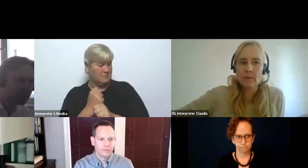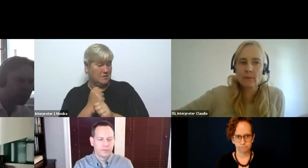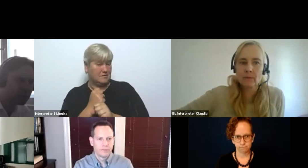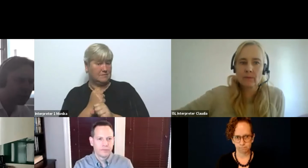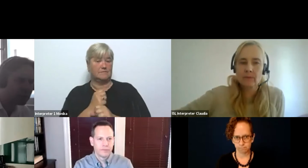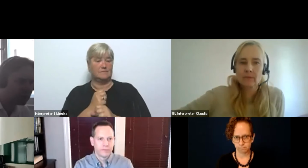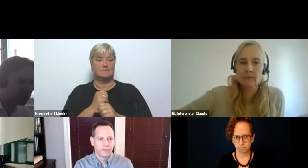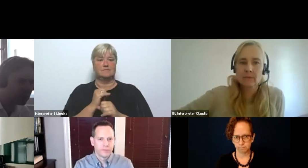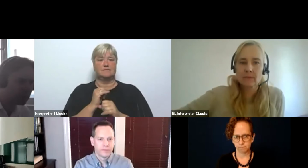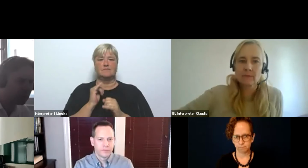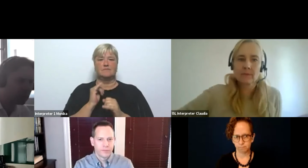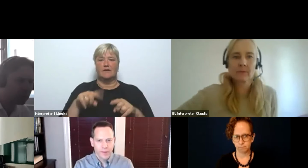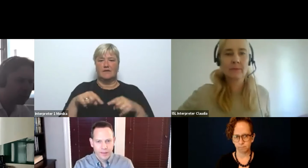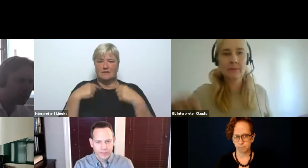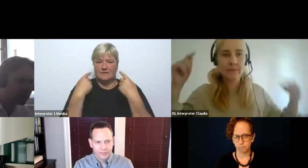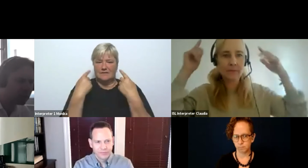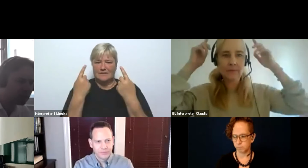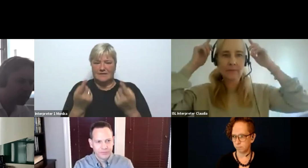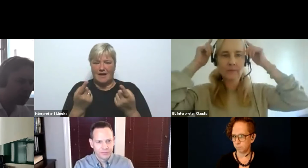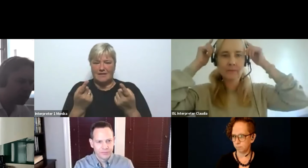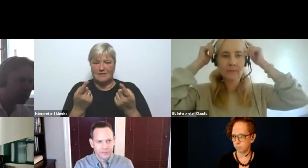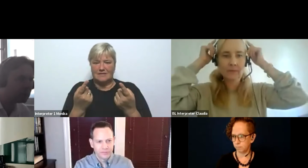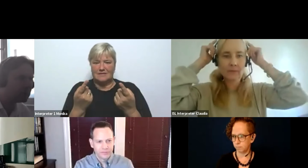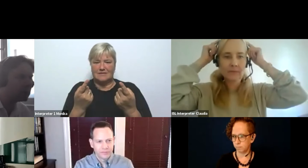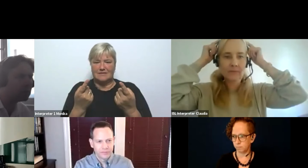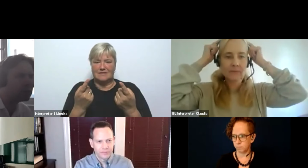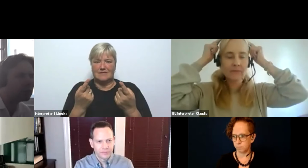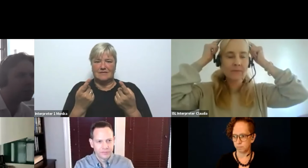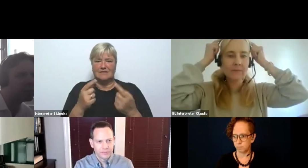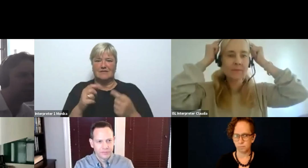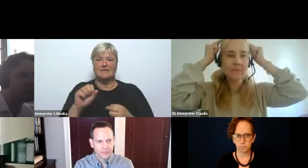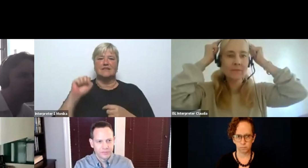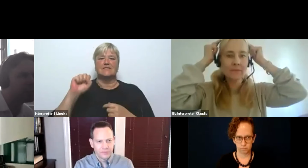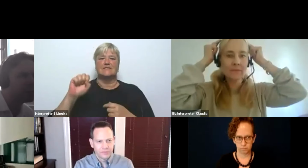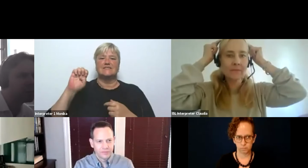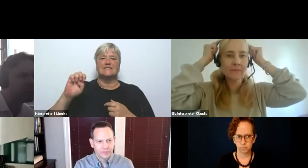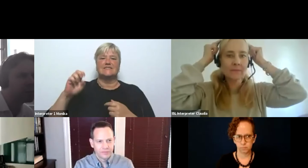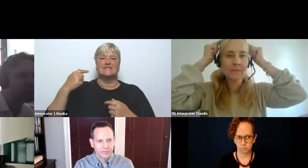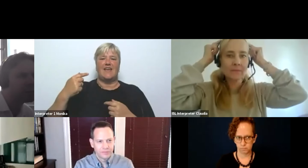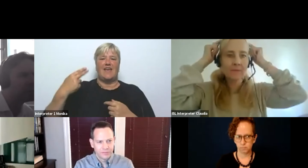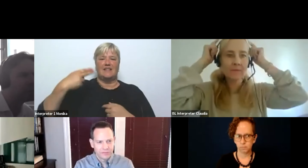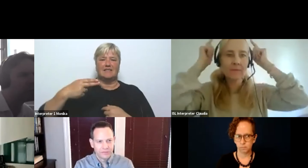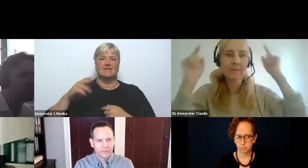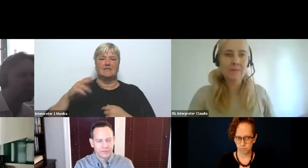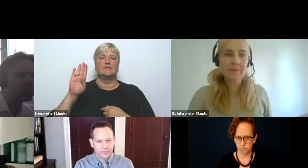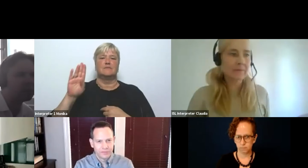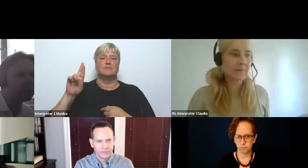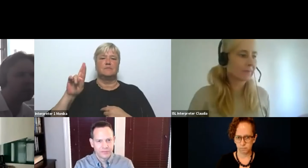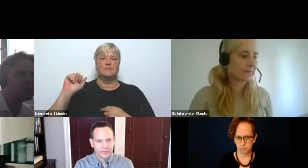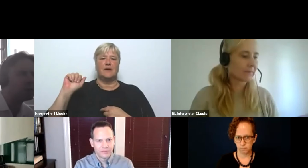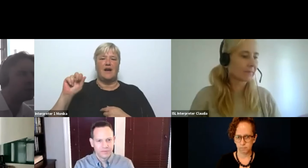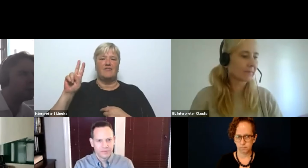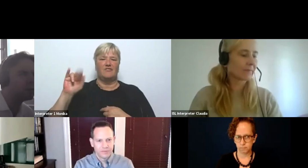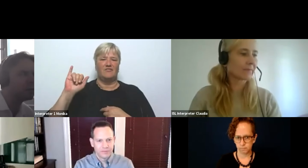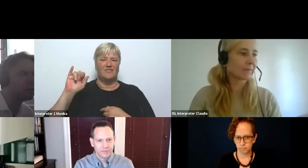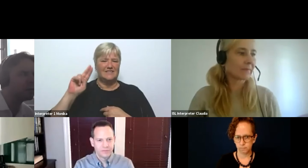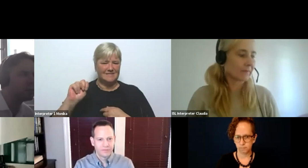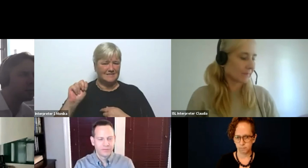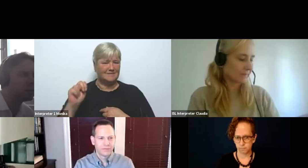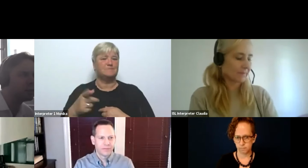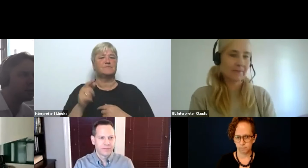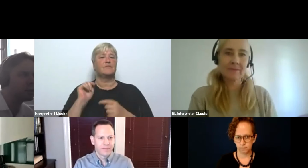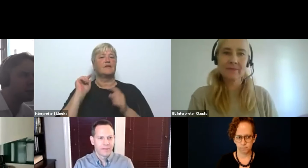Dann habe ich Seed Previn von T-Mobile Accessibility hier auch